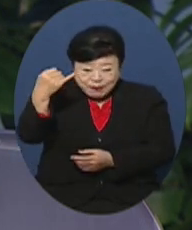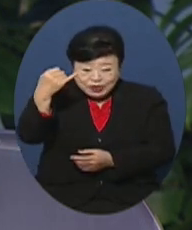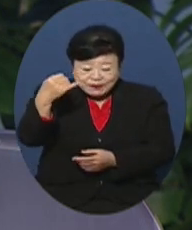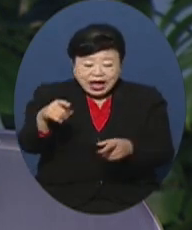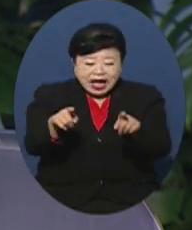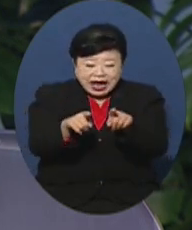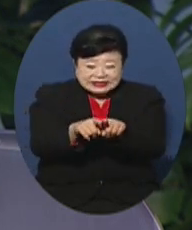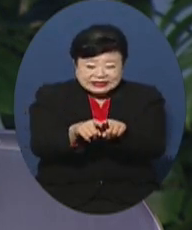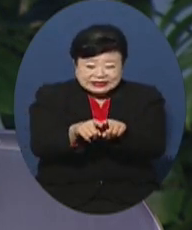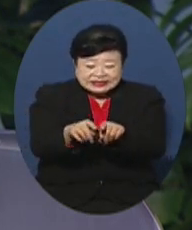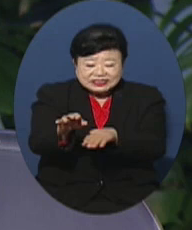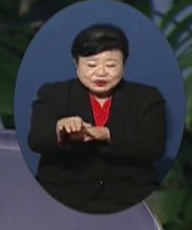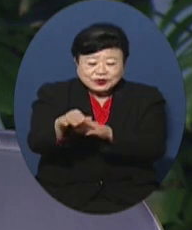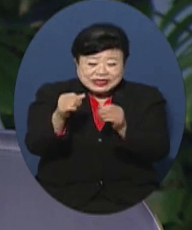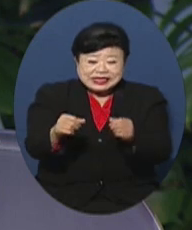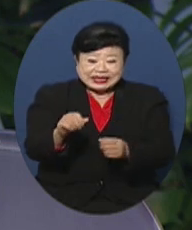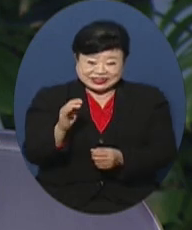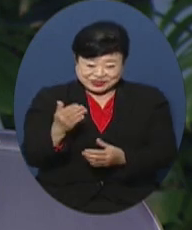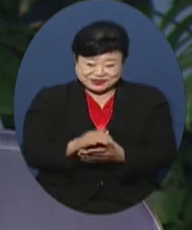할머니와 함께 살았습니다.